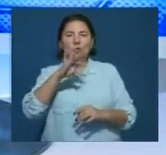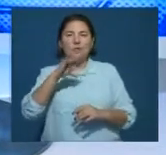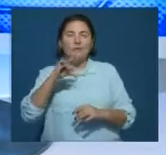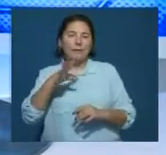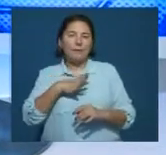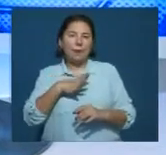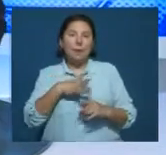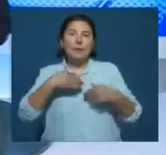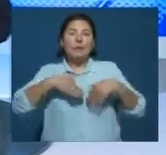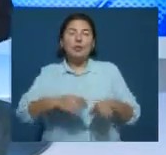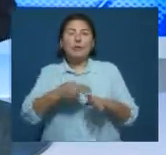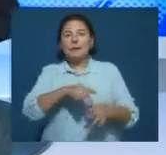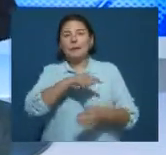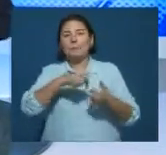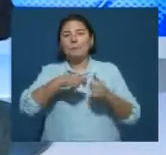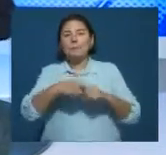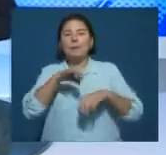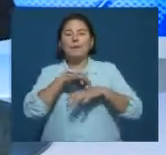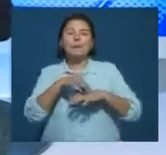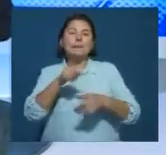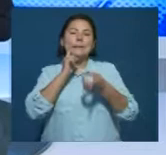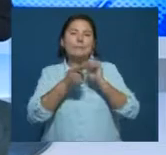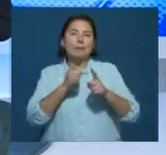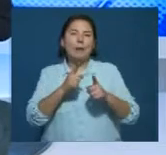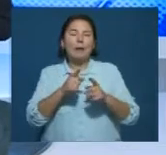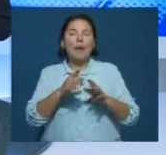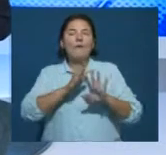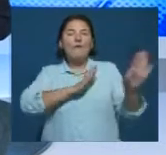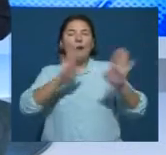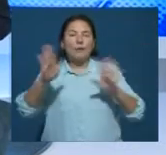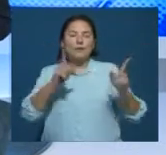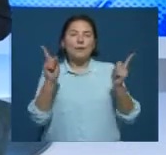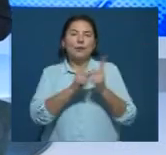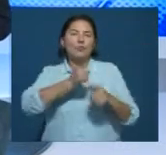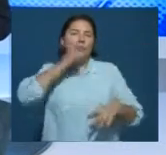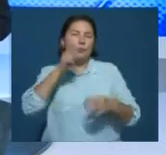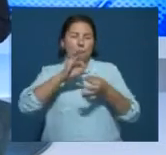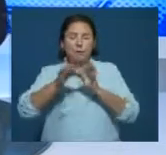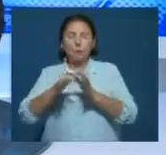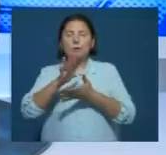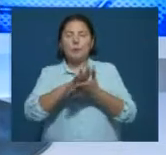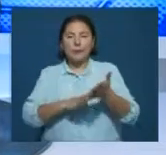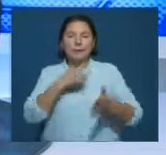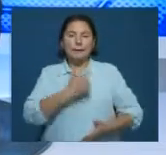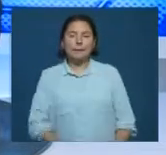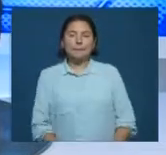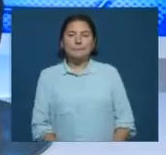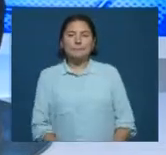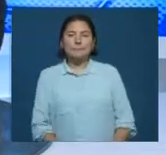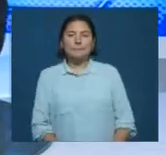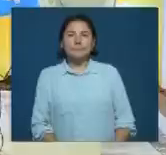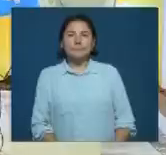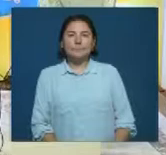Жаназарова. Для решения этой проблемы проводятся семинары, ярмарка вакансий и встречи с молодежью. Подробнее об этом в материале Сабины Балашкиной.